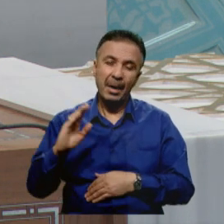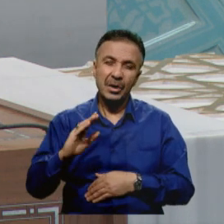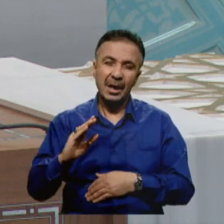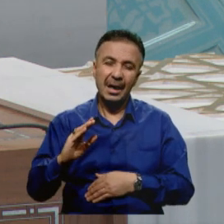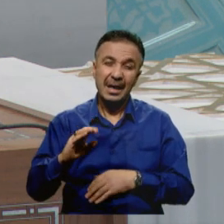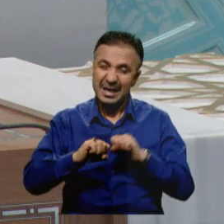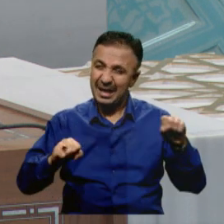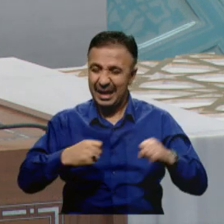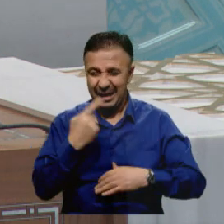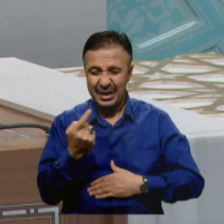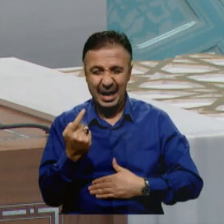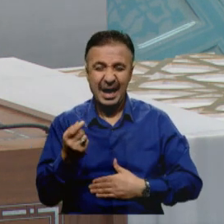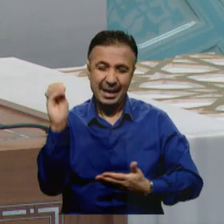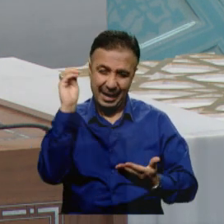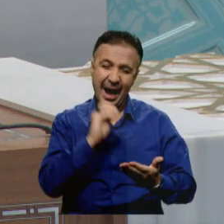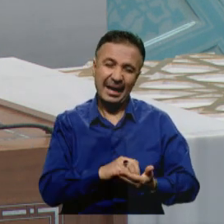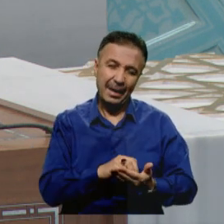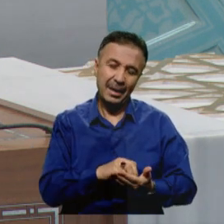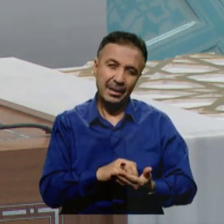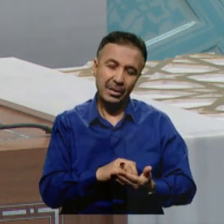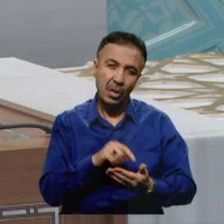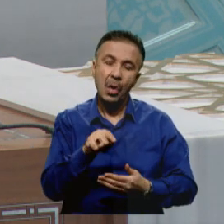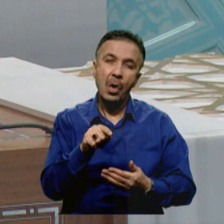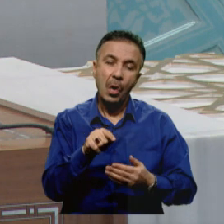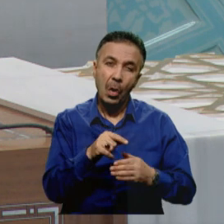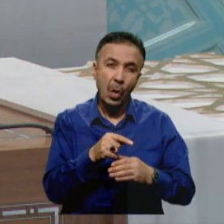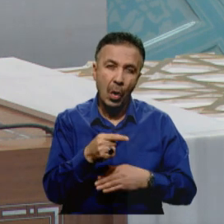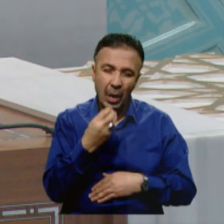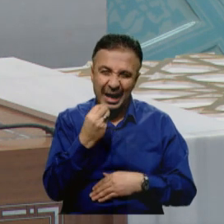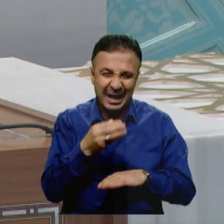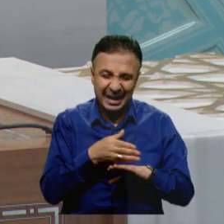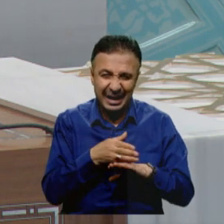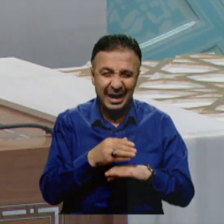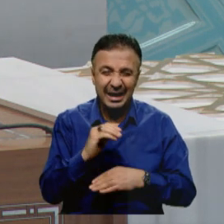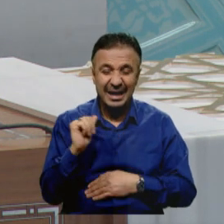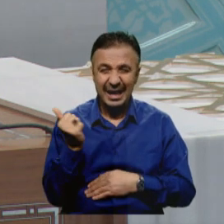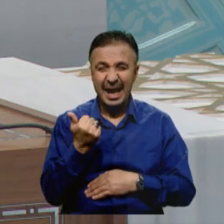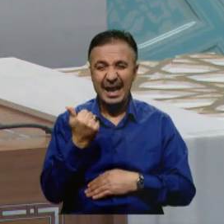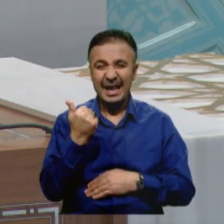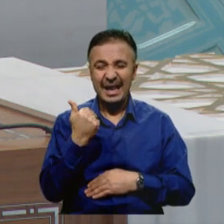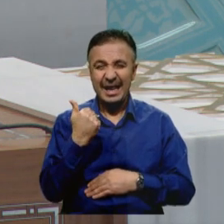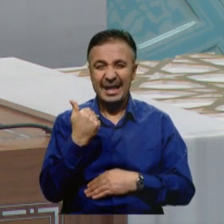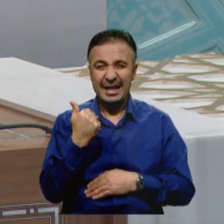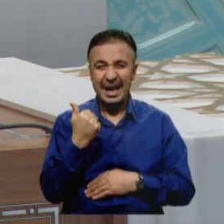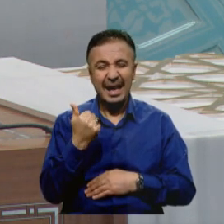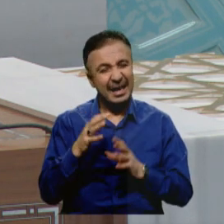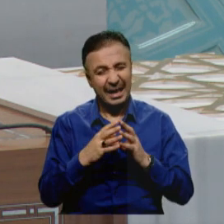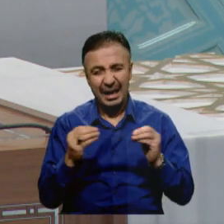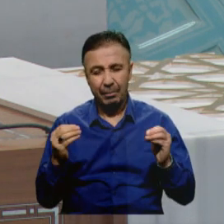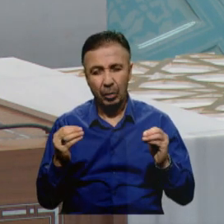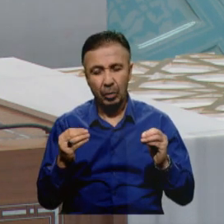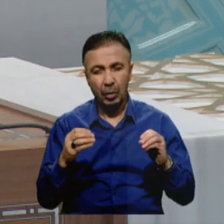ifade ediliyor. Tahşiş ne yapıyor? O maddenin, o gıdanın değerini düşürüyor ve insanlara da zararlı hale